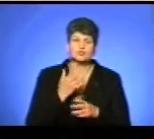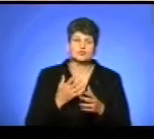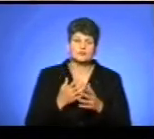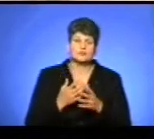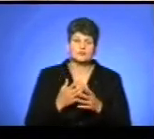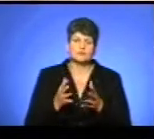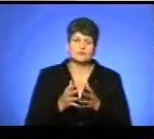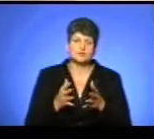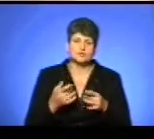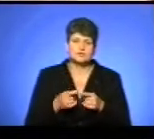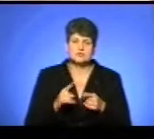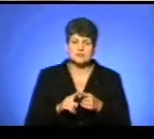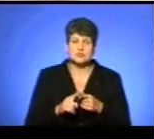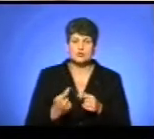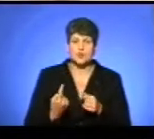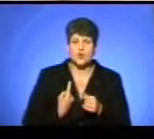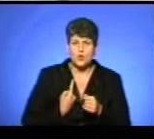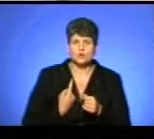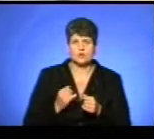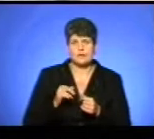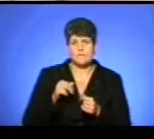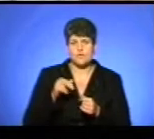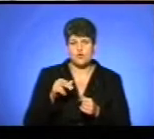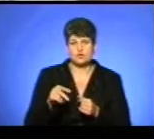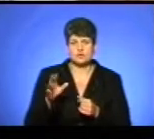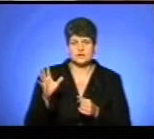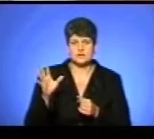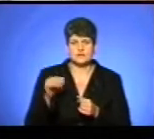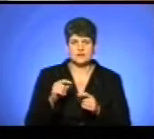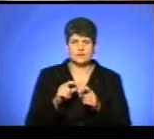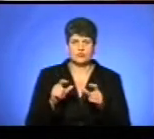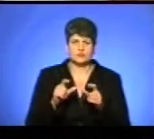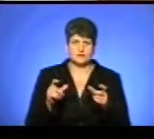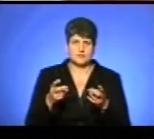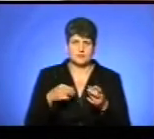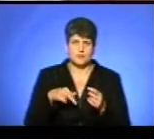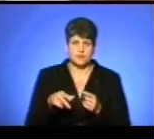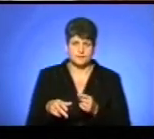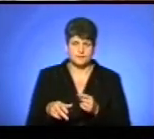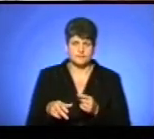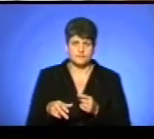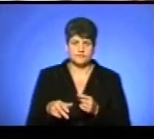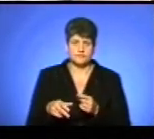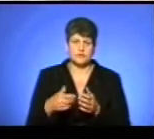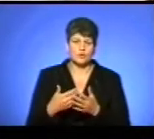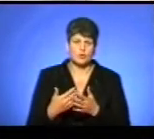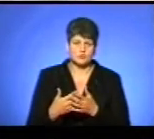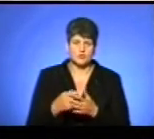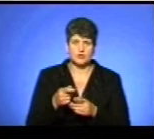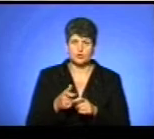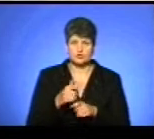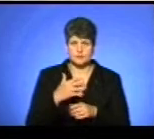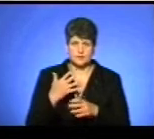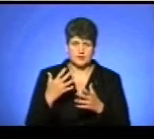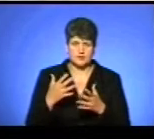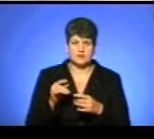з охороною та проходженням всіх пунктів, які проходять. І, ну, тобто, їх дуже багато.